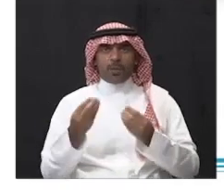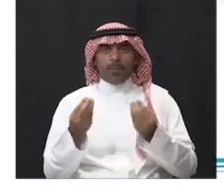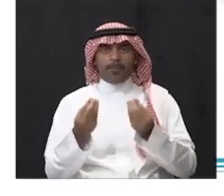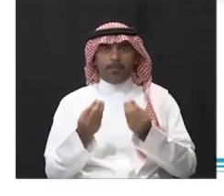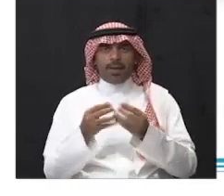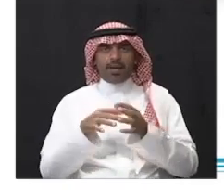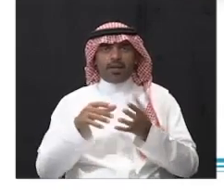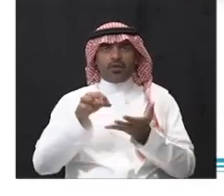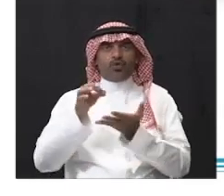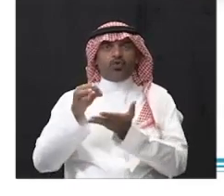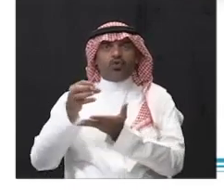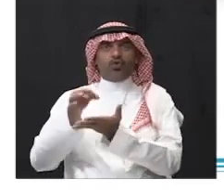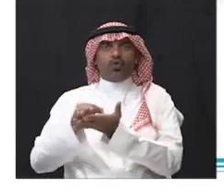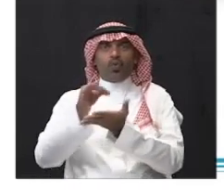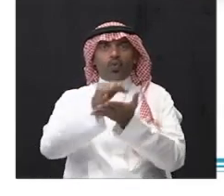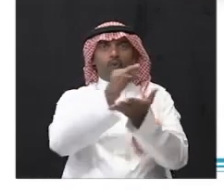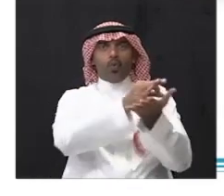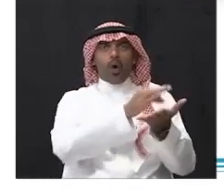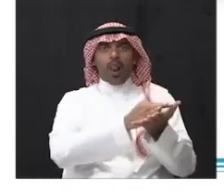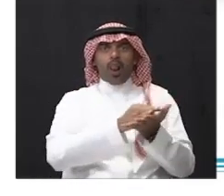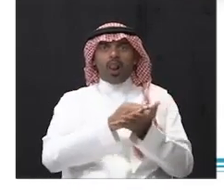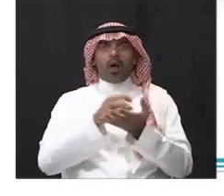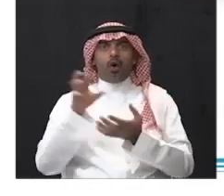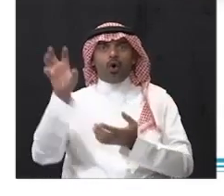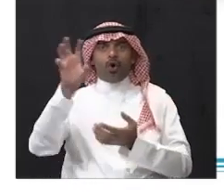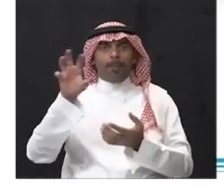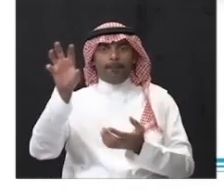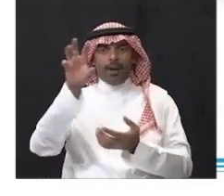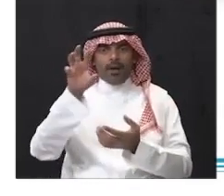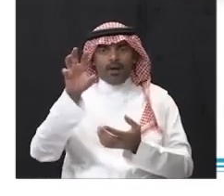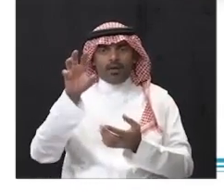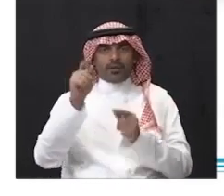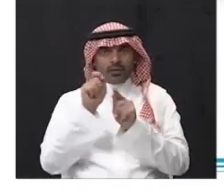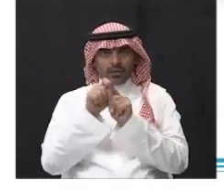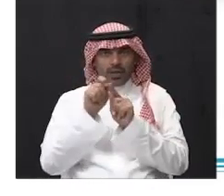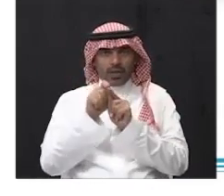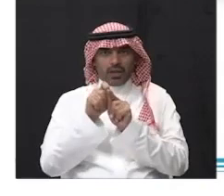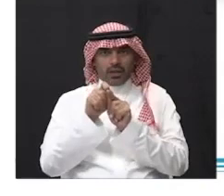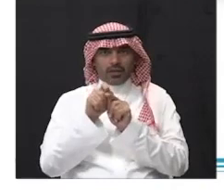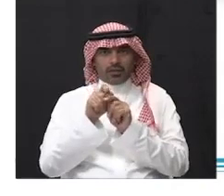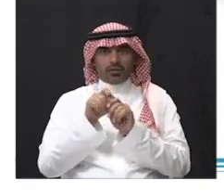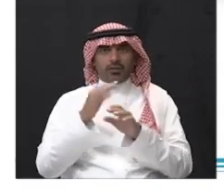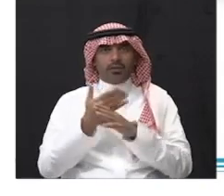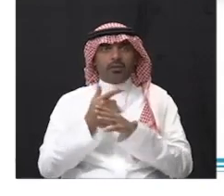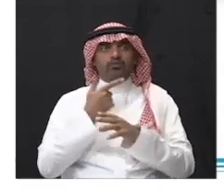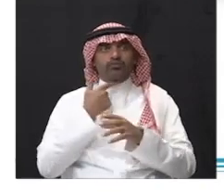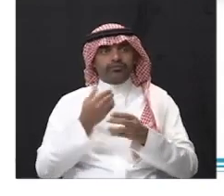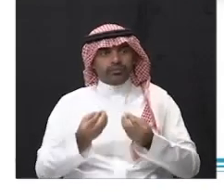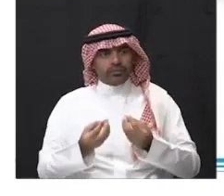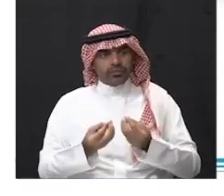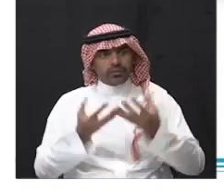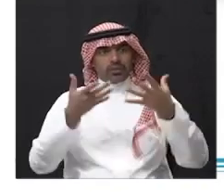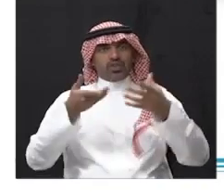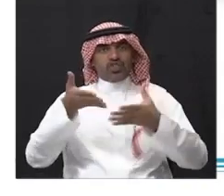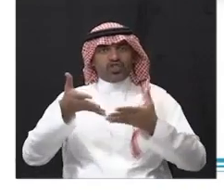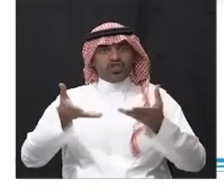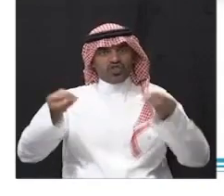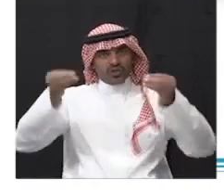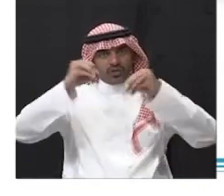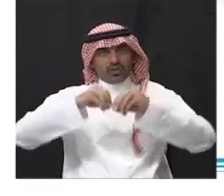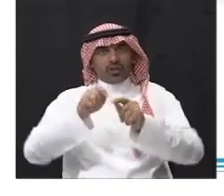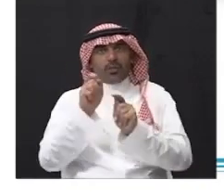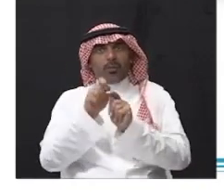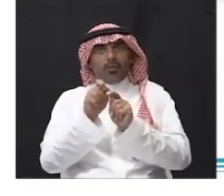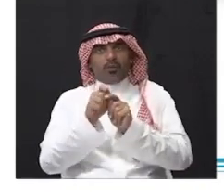والحصول على أيدي عاملة رخيصة من بلدان العالم الضعيفة، وفتح أسواق جديدة لمنتجاتها